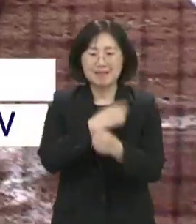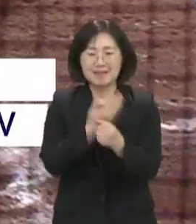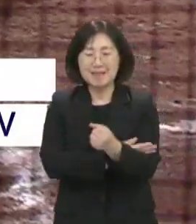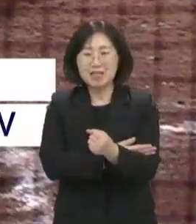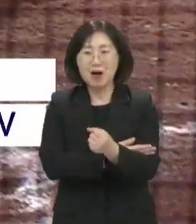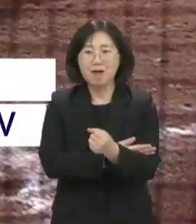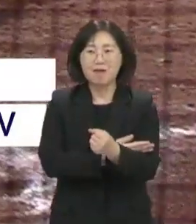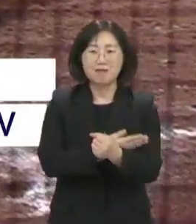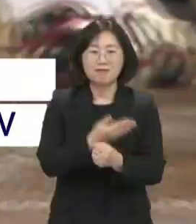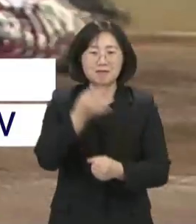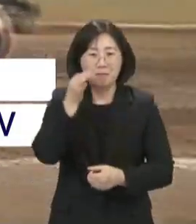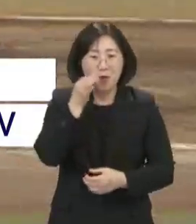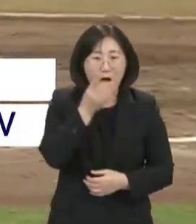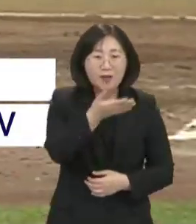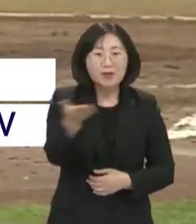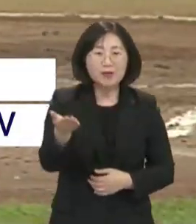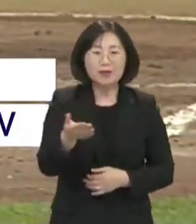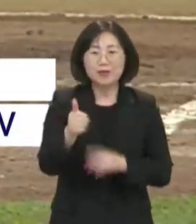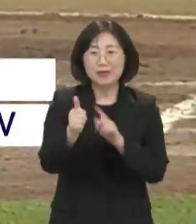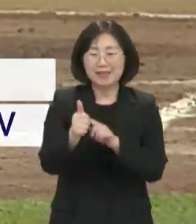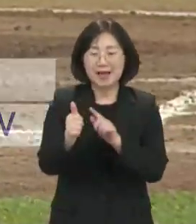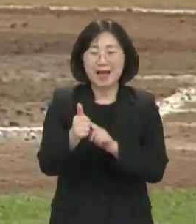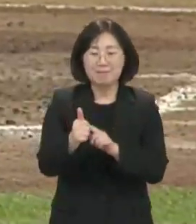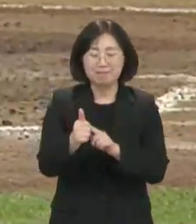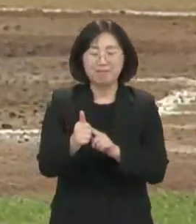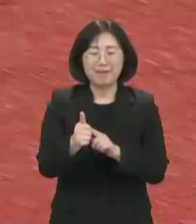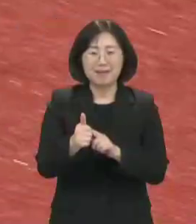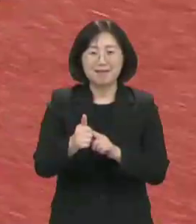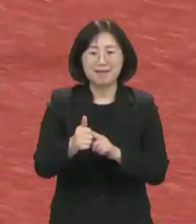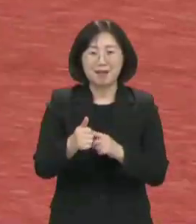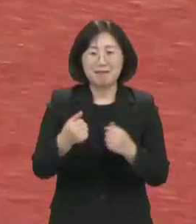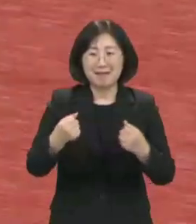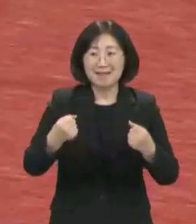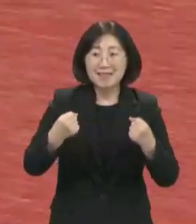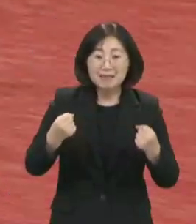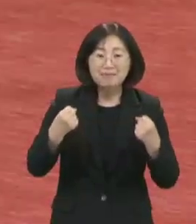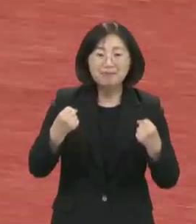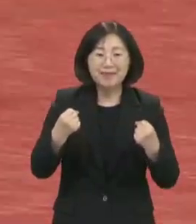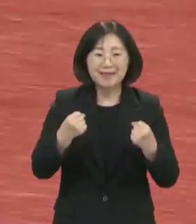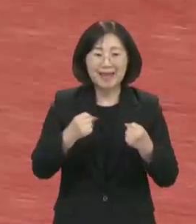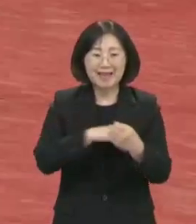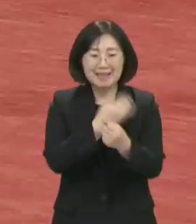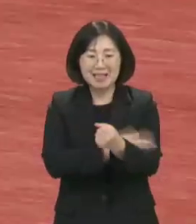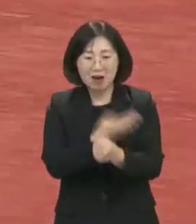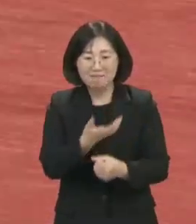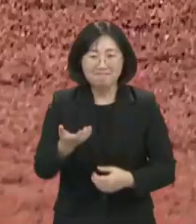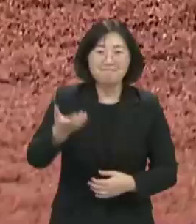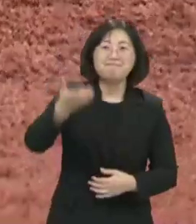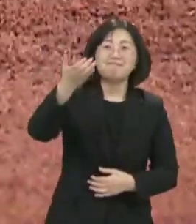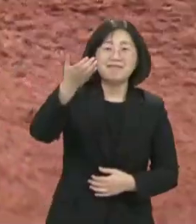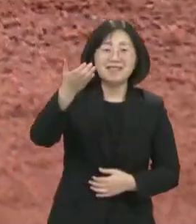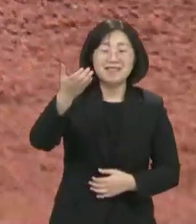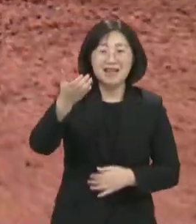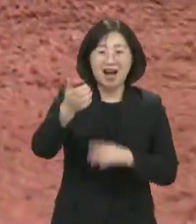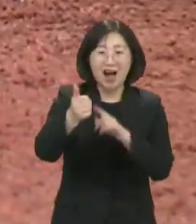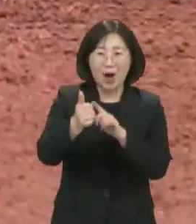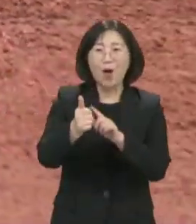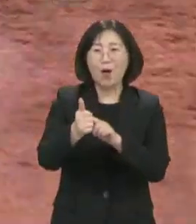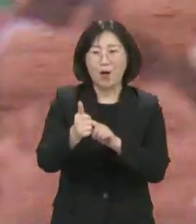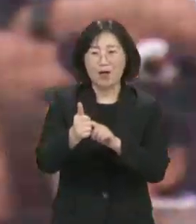야구를 보여준 황영묵. 이름처럼 묵묵하게 써내려가는 그의 본격적인 성장 스토리는